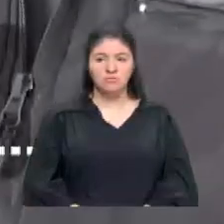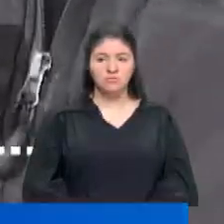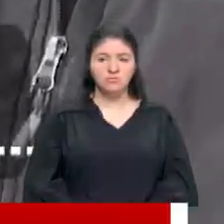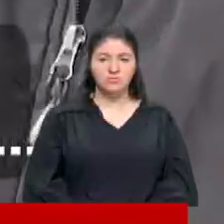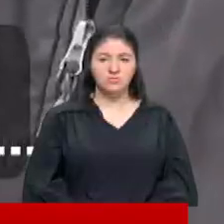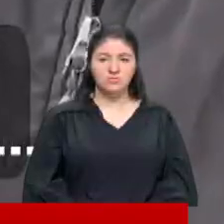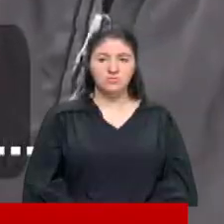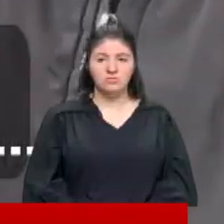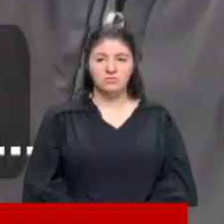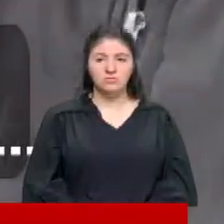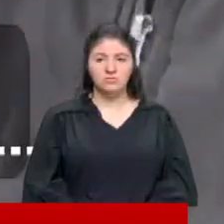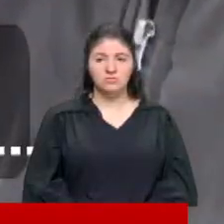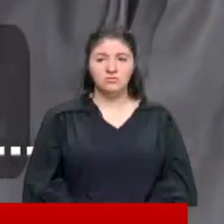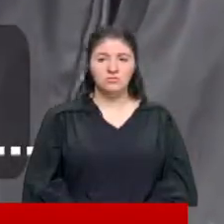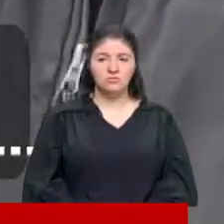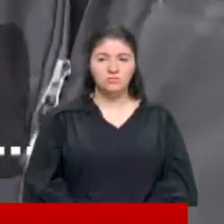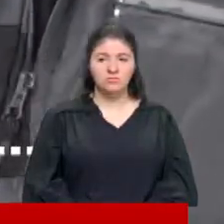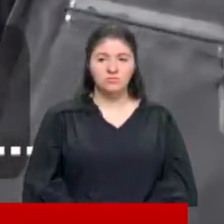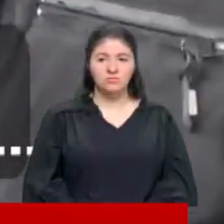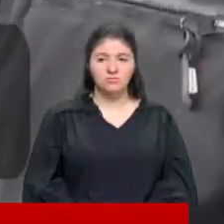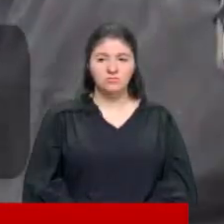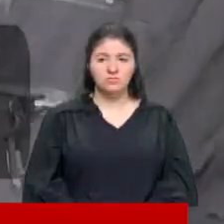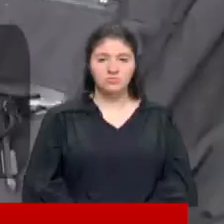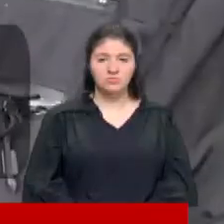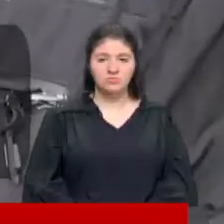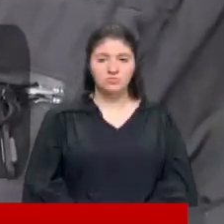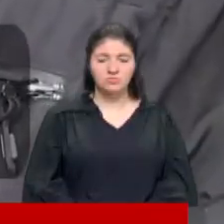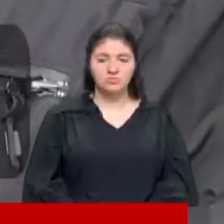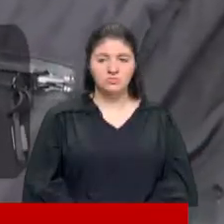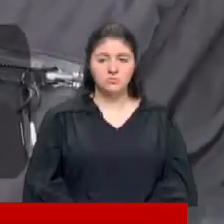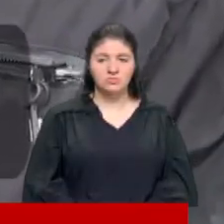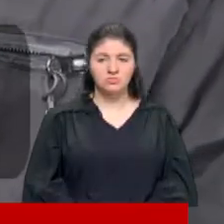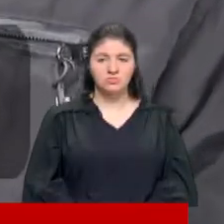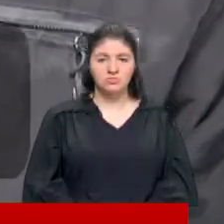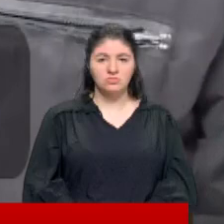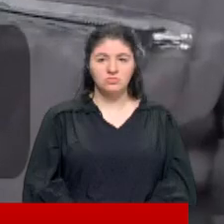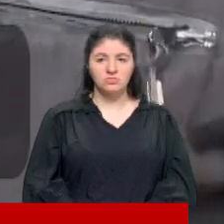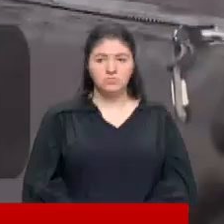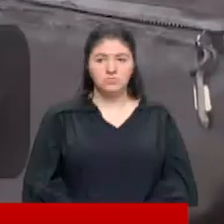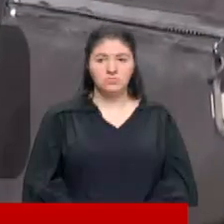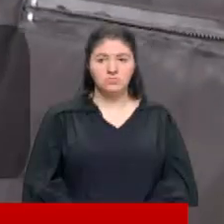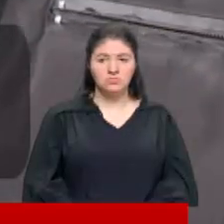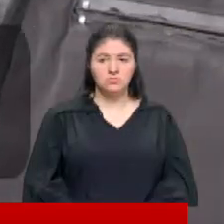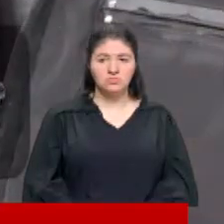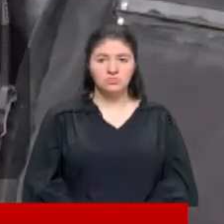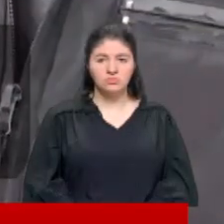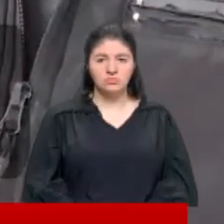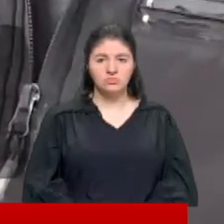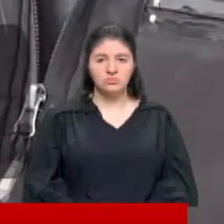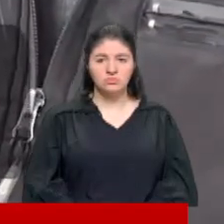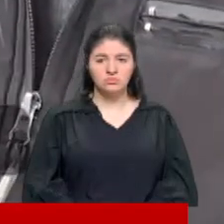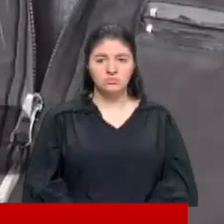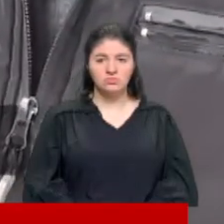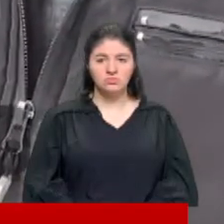diyor, sen diyor bu partiye kayıtlı mısın diyor. Ben değilim diyor. Tamam sen gidebilirsin. AK Parti üye oldun mu? Ben İşte üye